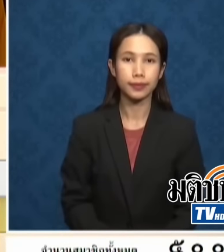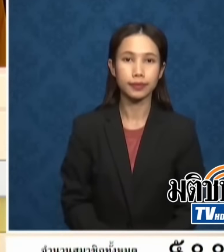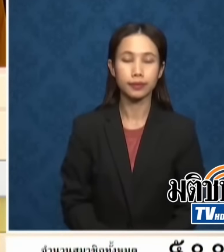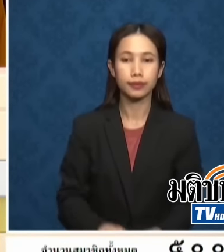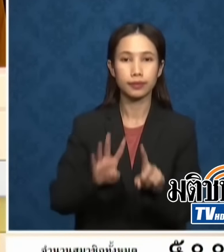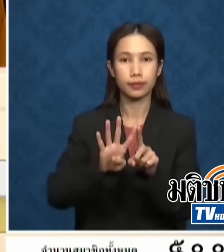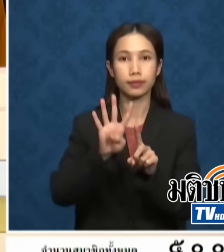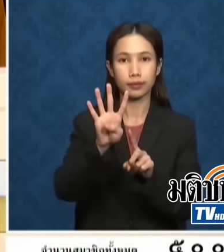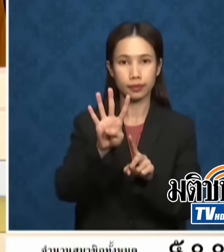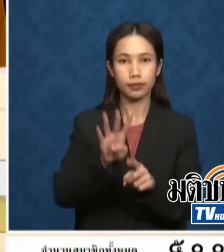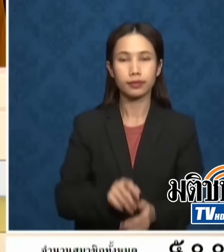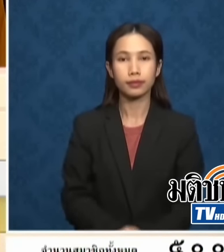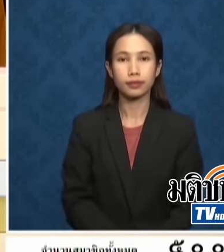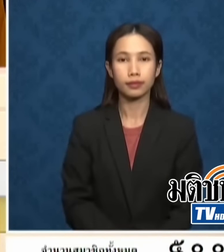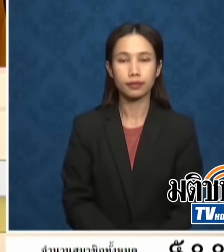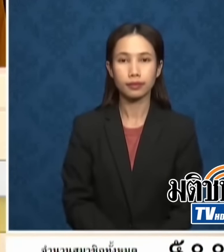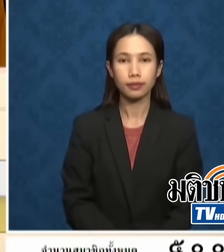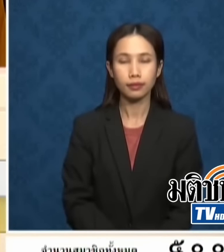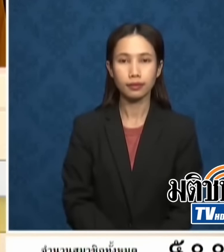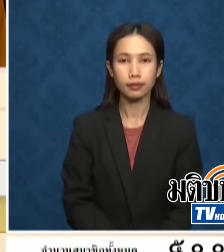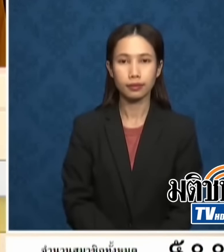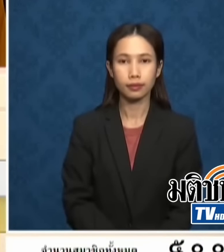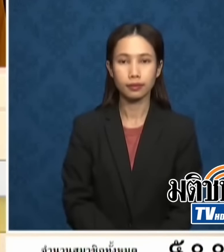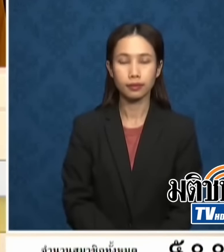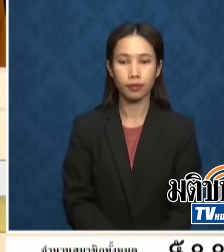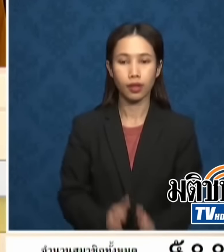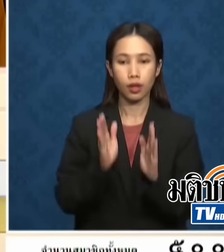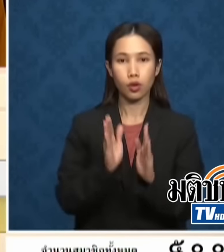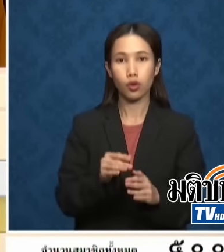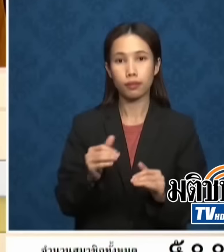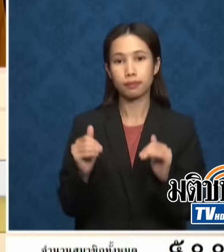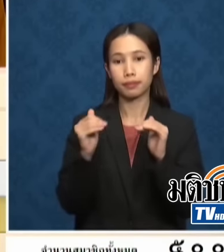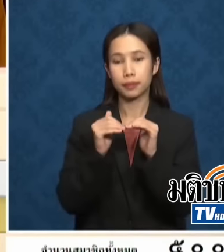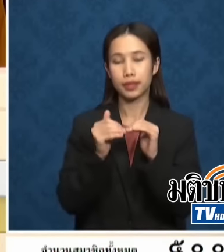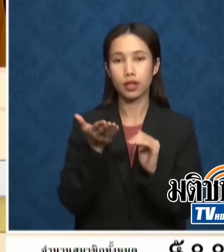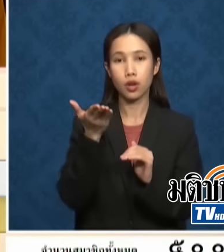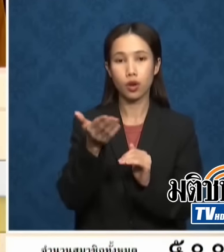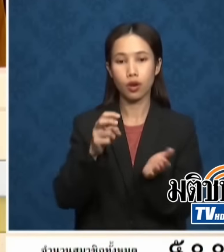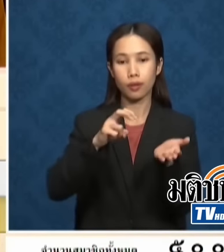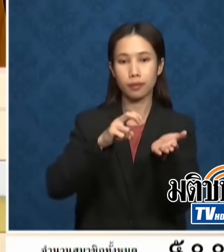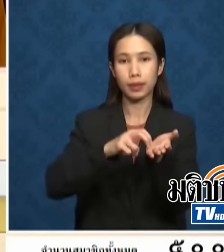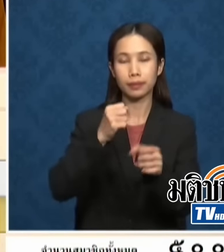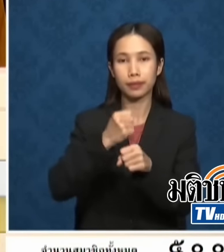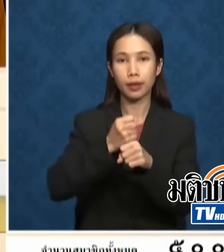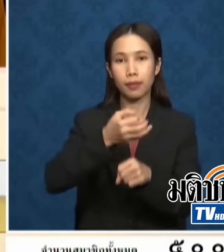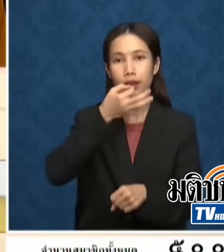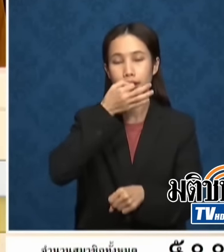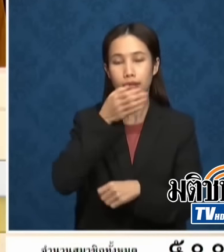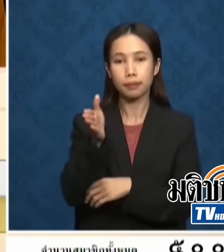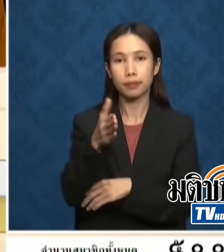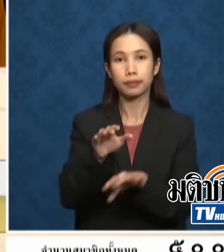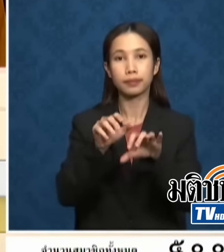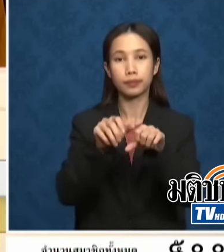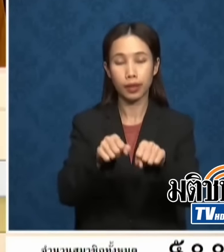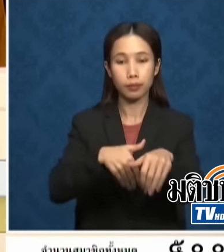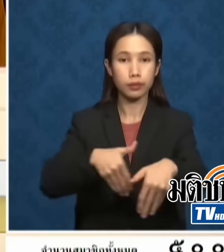4เพิ่มเติมคุณสมบัติของผู้มีสิทธิ์ขอรับใบอนุญาตการทำประมงพื้นบ้านเ